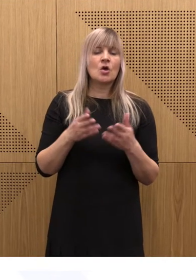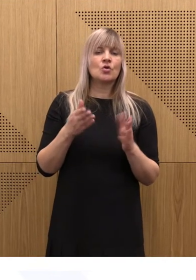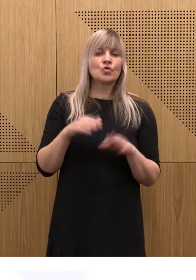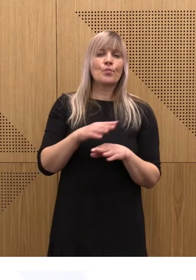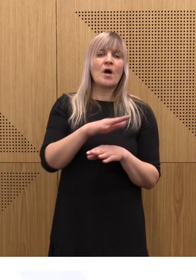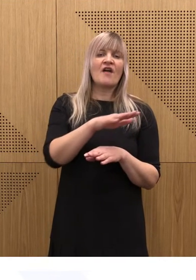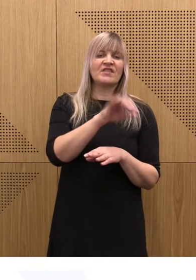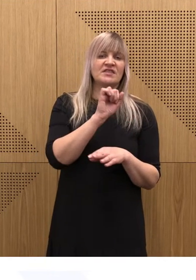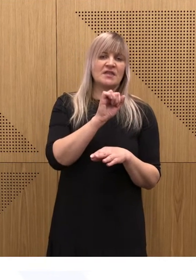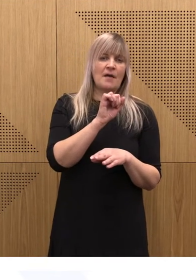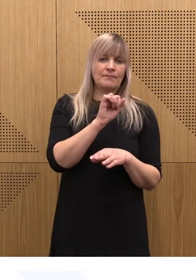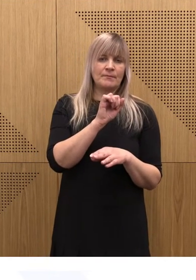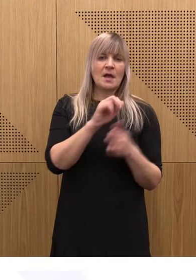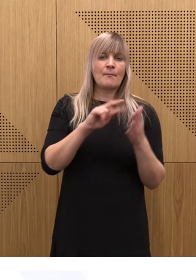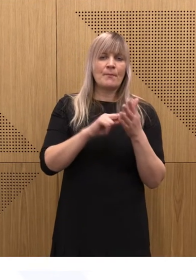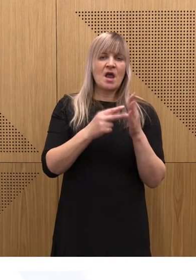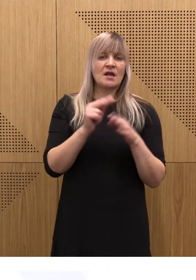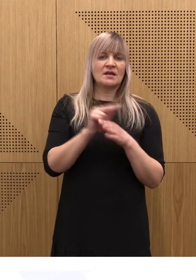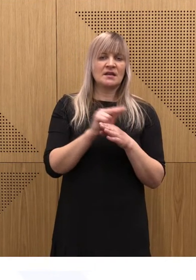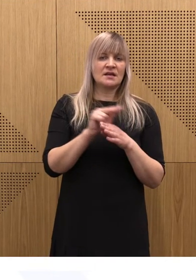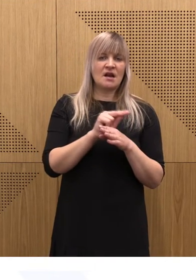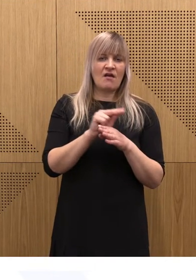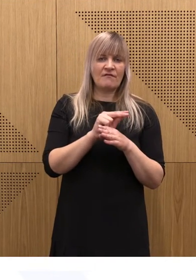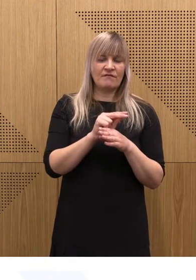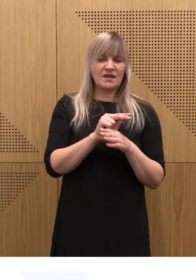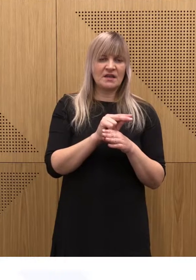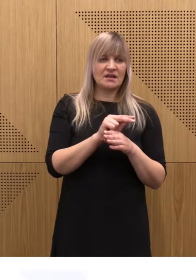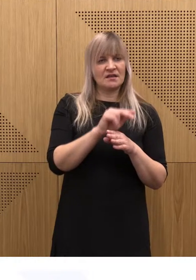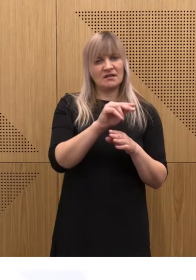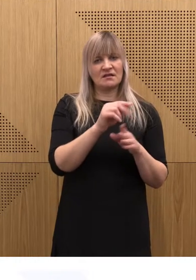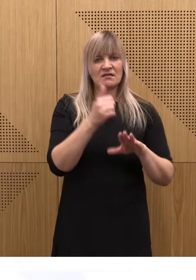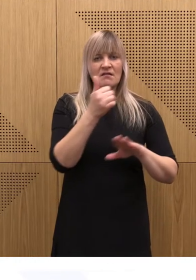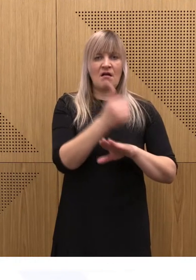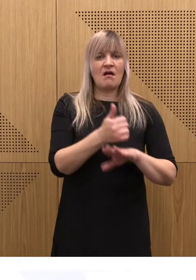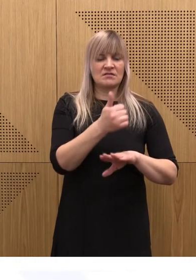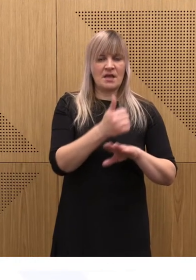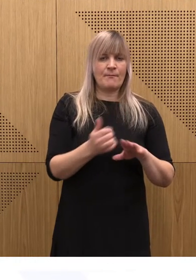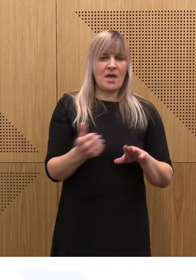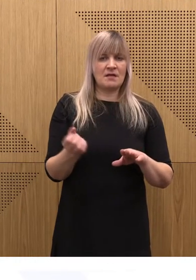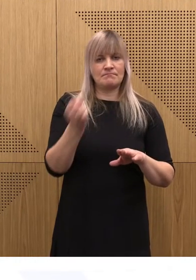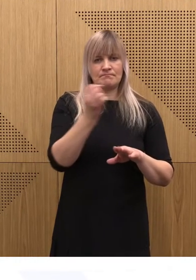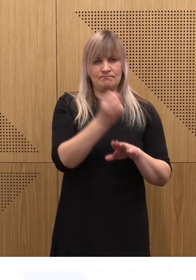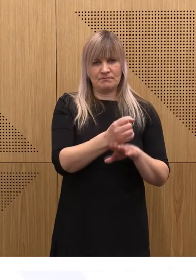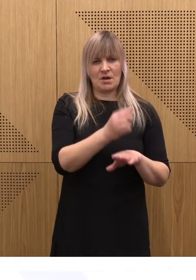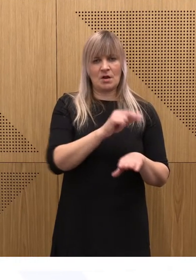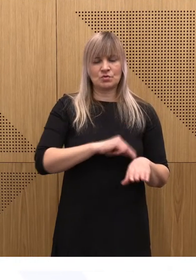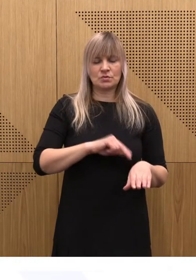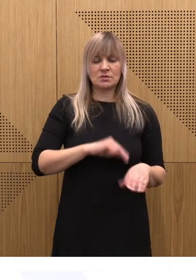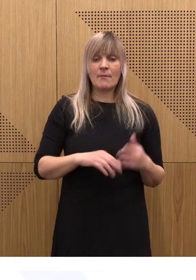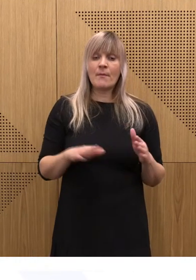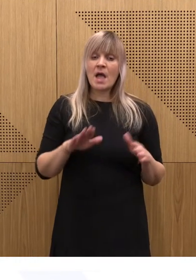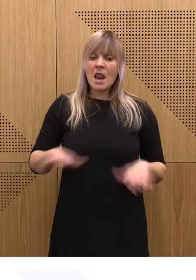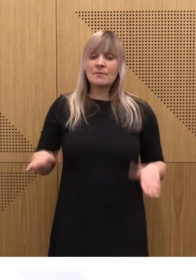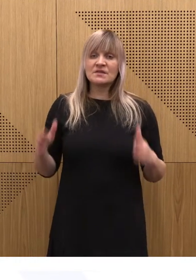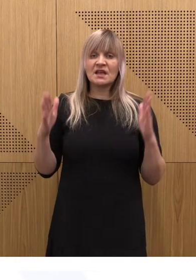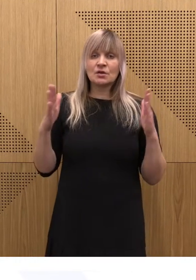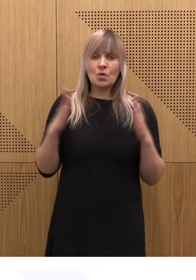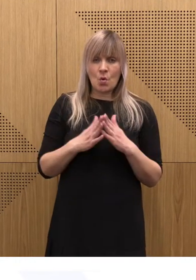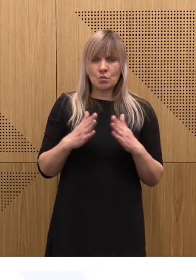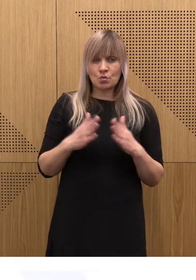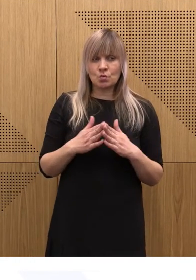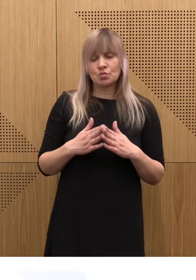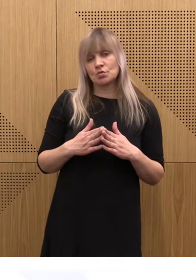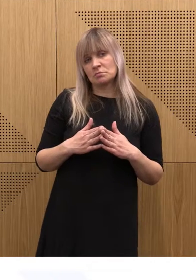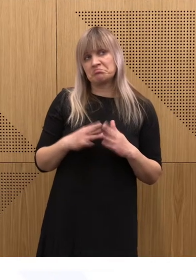ära võetud plaanilist ravi juurde, nii et kindlasti seda lubada ei saa. Nüüd lapsed kodus, ma usun